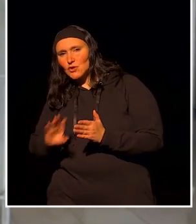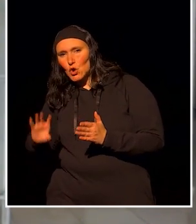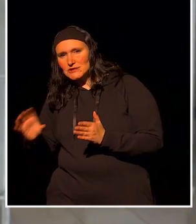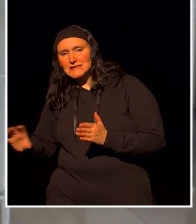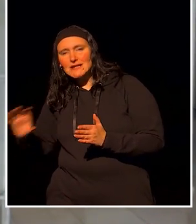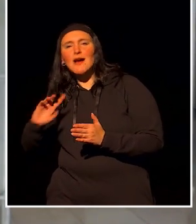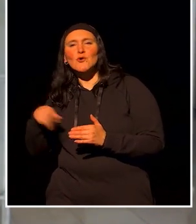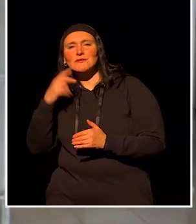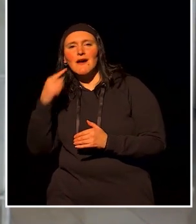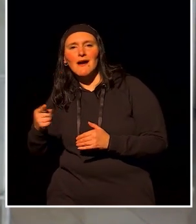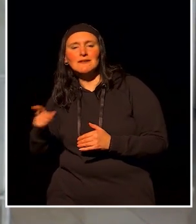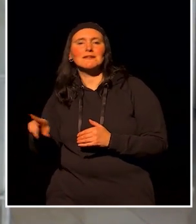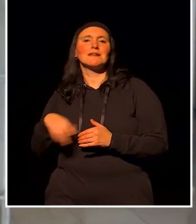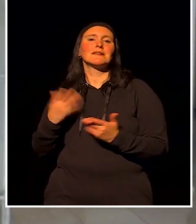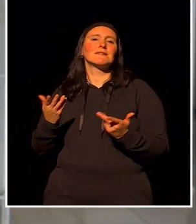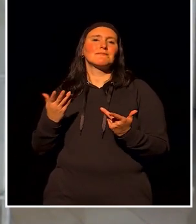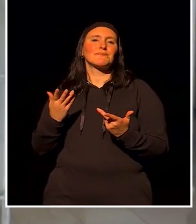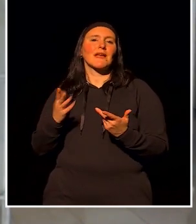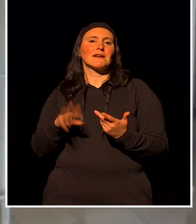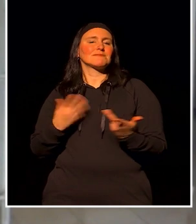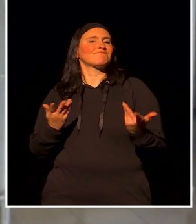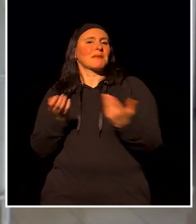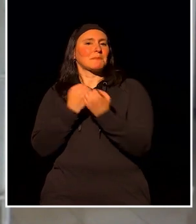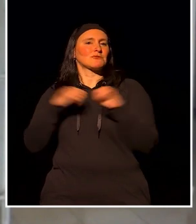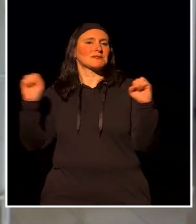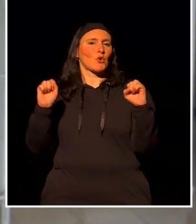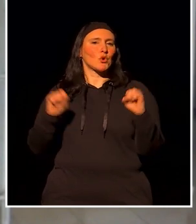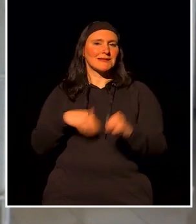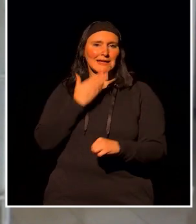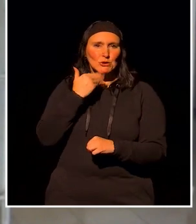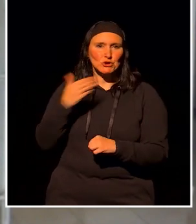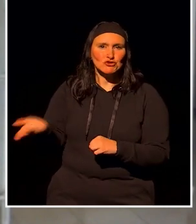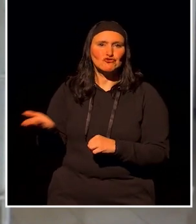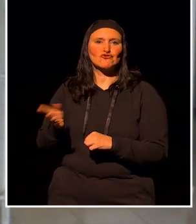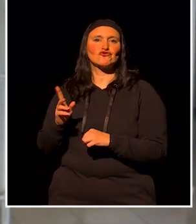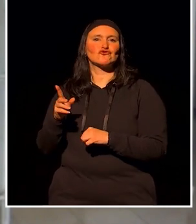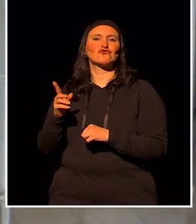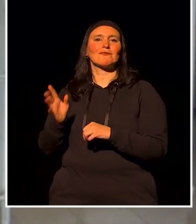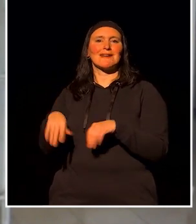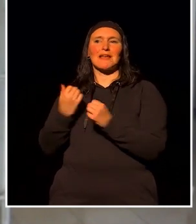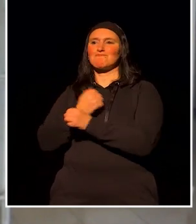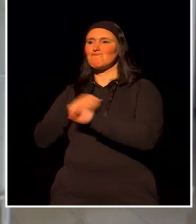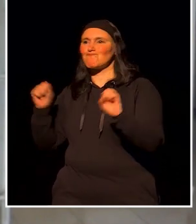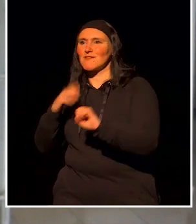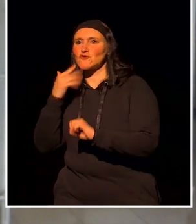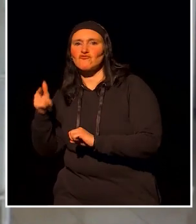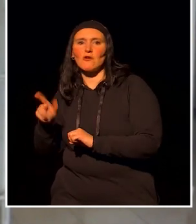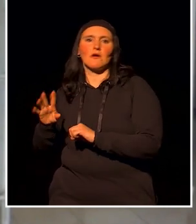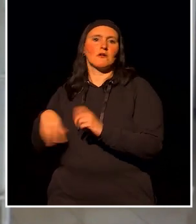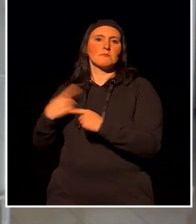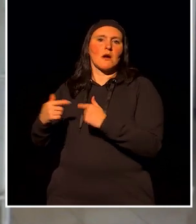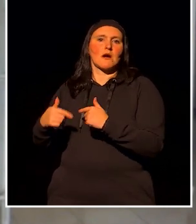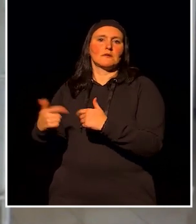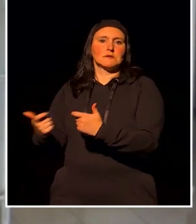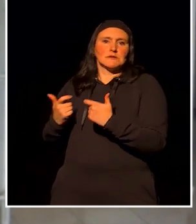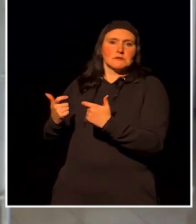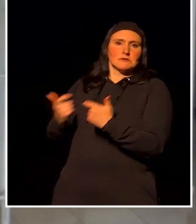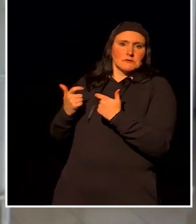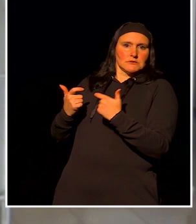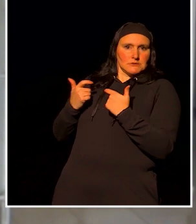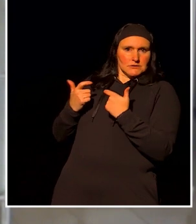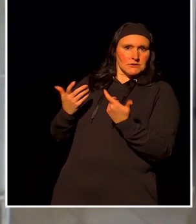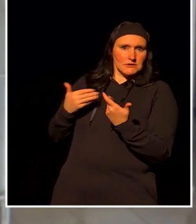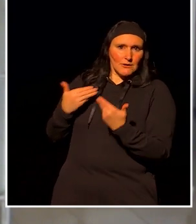jüdischen Emanzipationsbewegung immer auf Widerstand gestoßen ist. Und ohne die